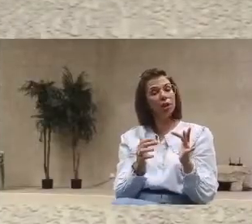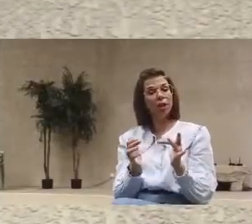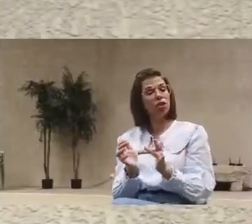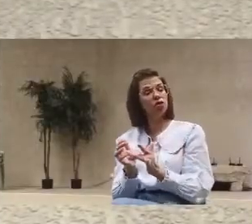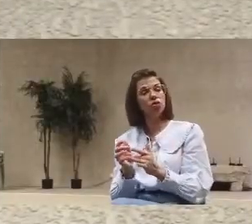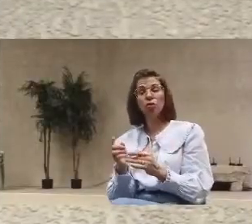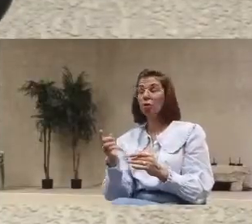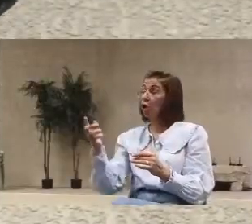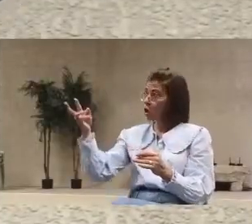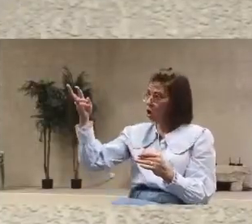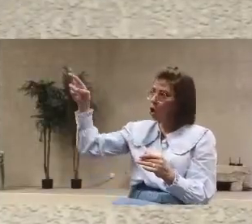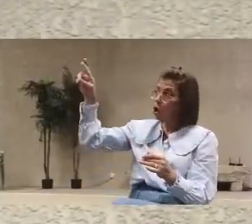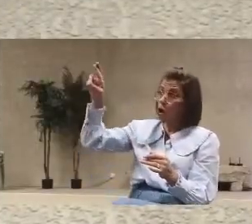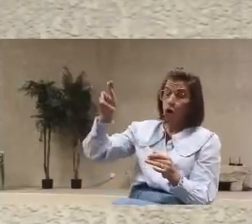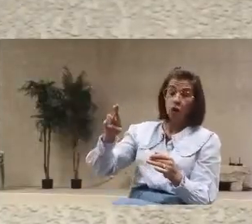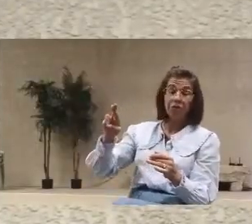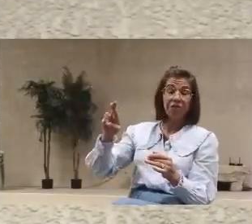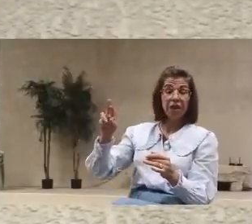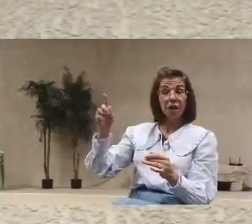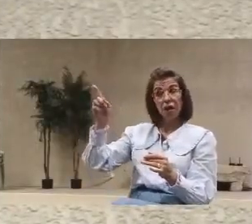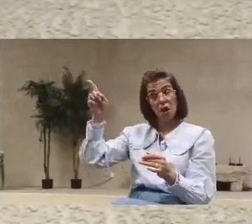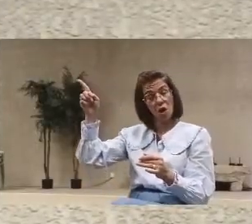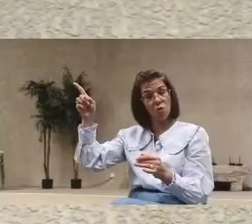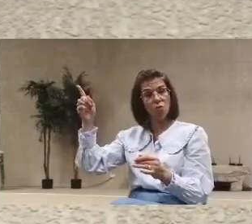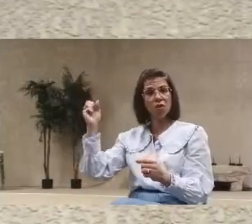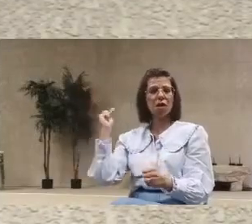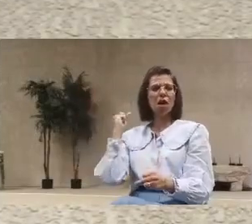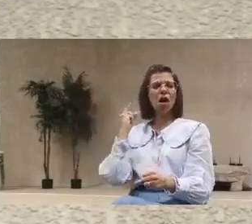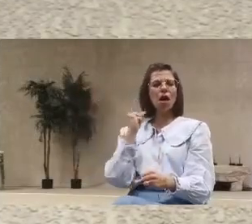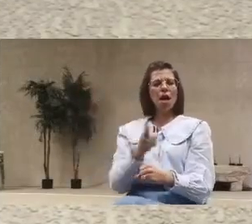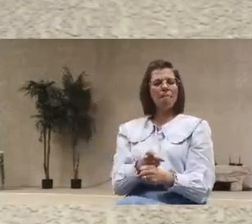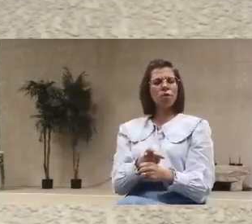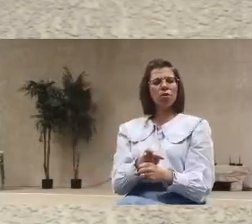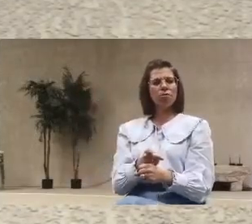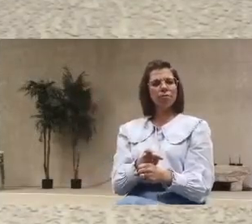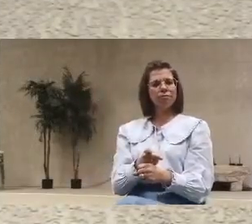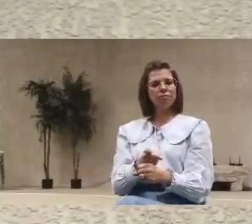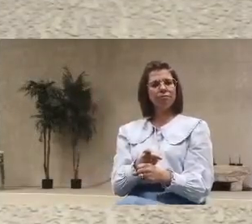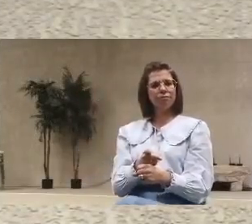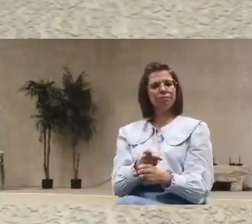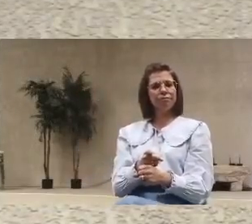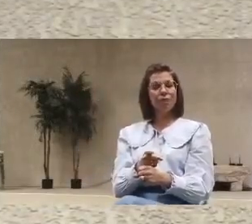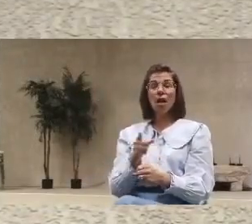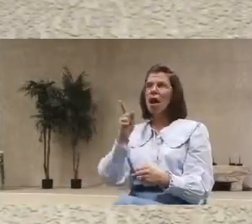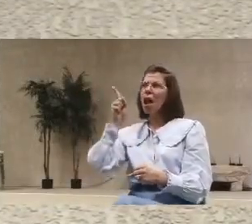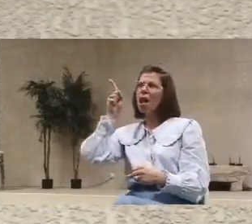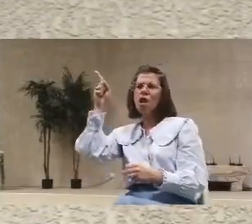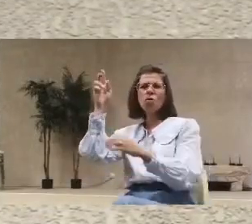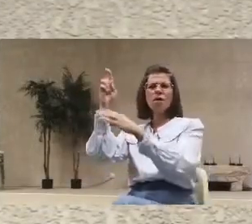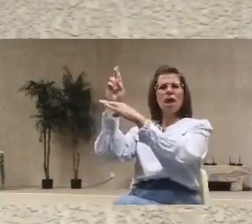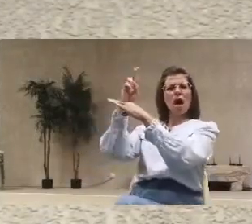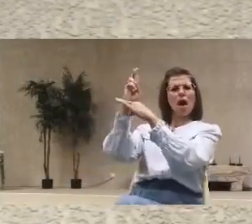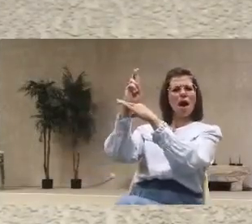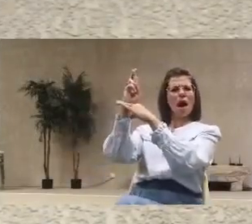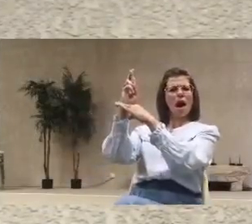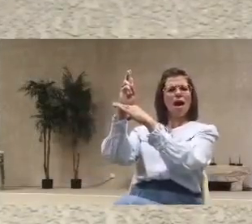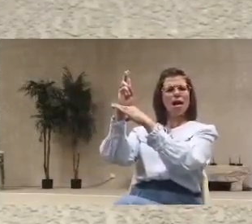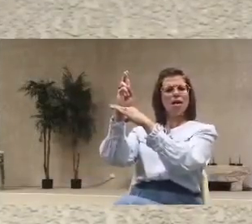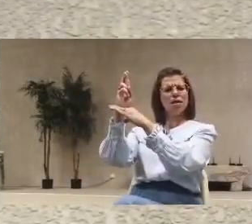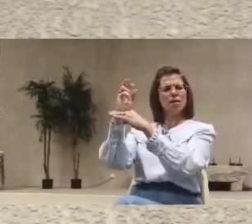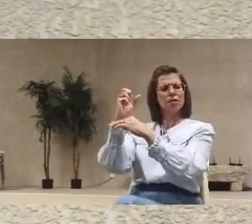À ce moment-là, il sera, l'abîme dit qu'il va régner avec un sceptre de fer. nul roi, nul